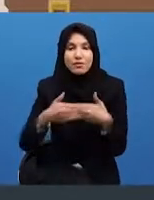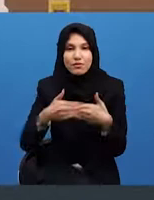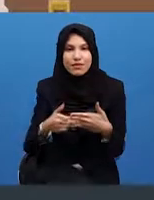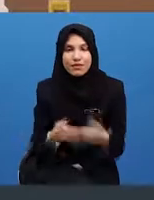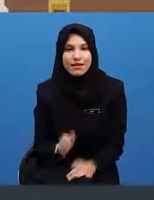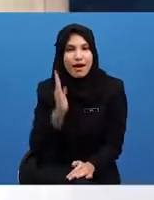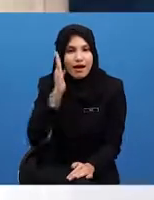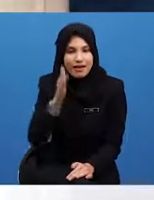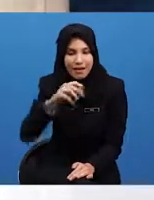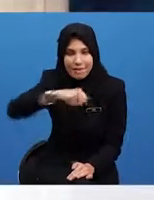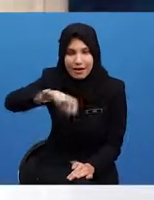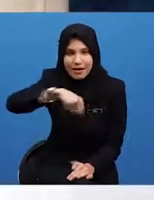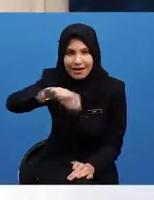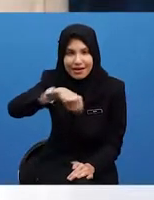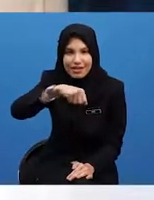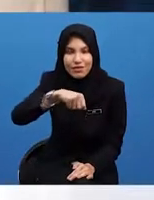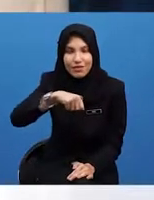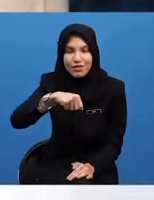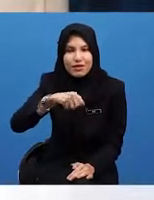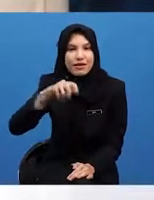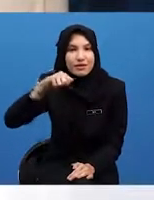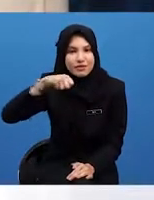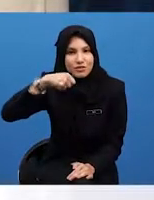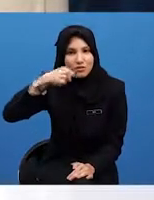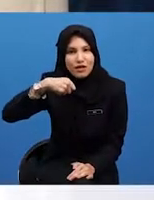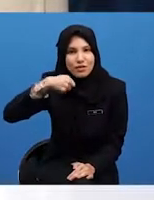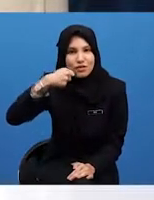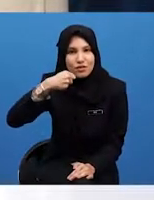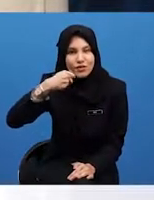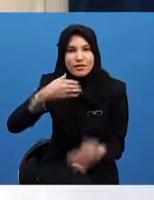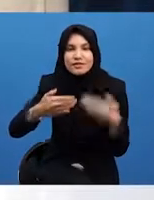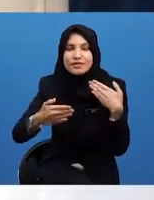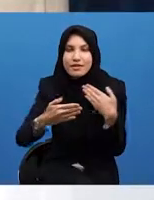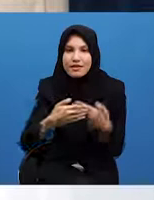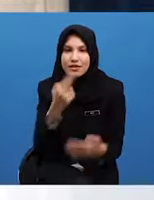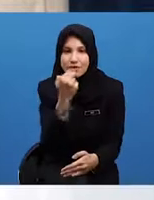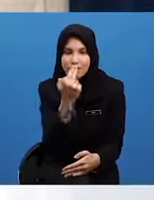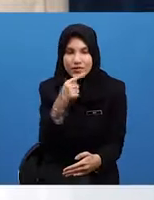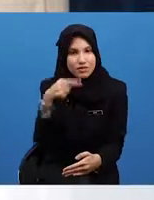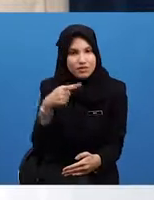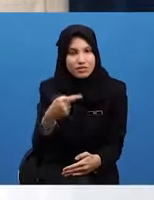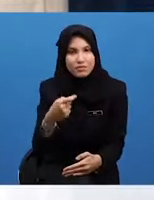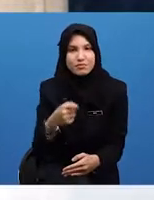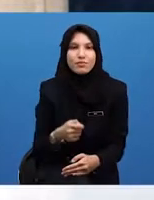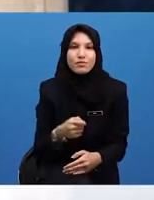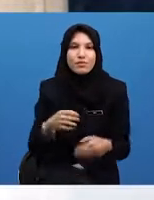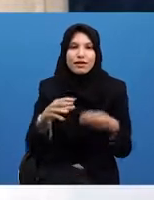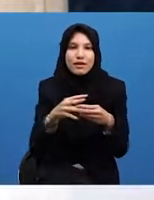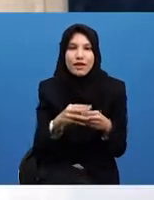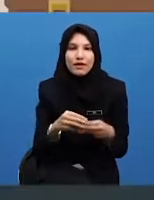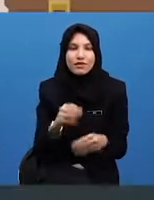akan mengaduk menggunakan spatula sehingga gula tersebut terlarut dalam